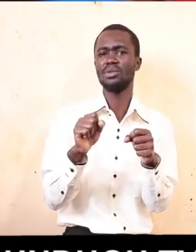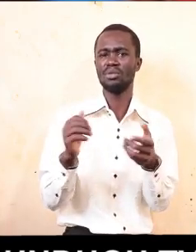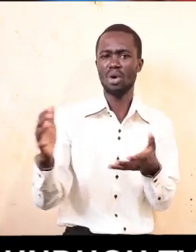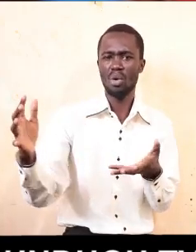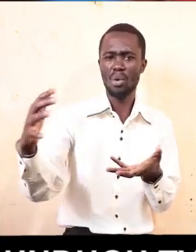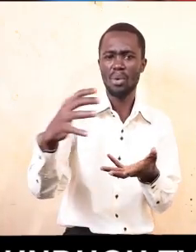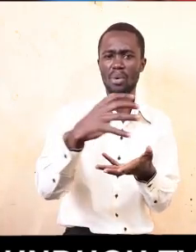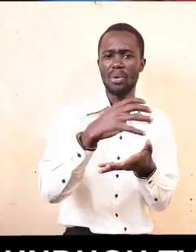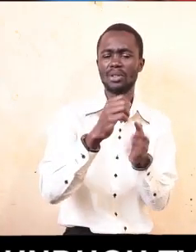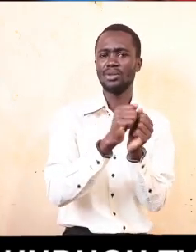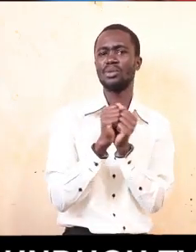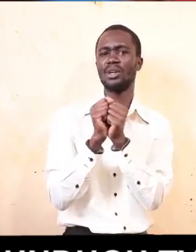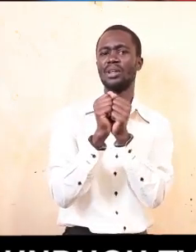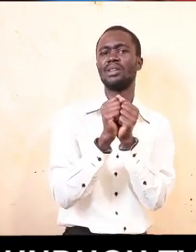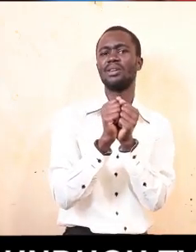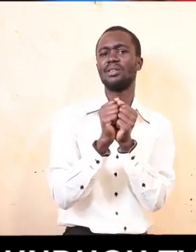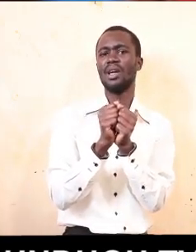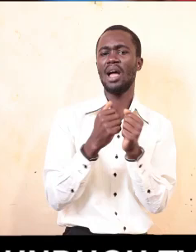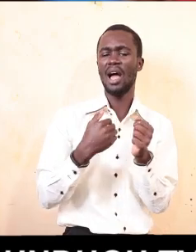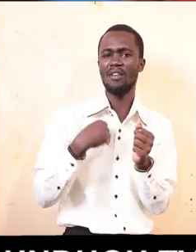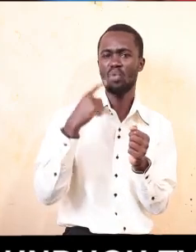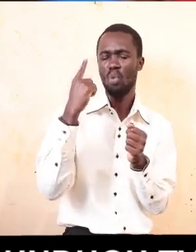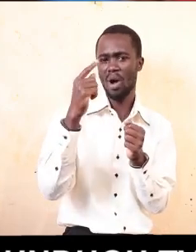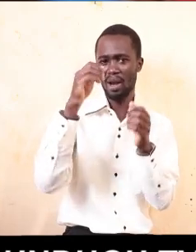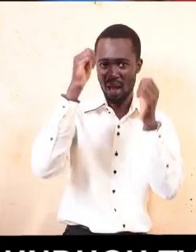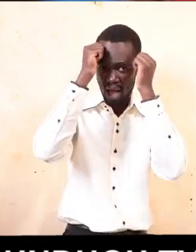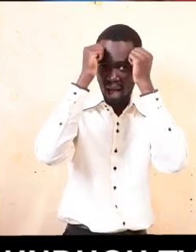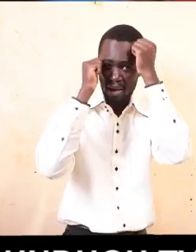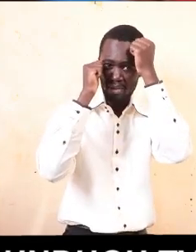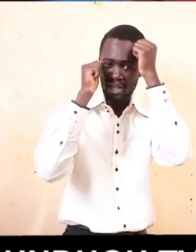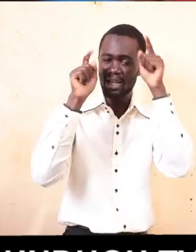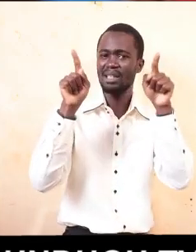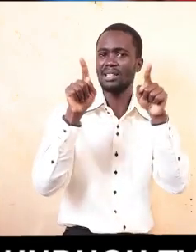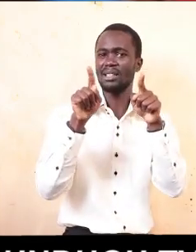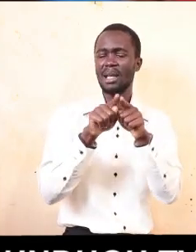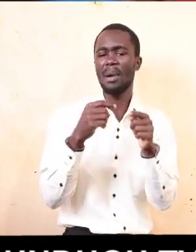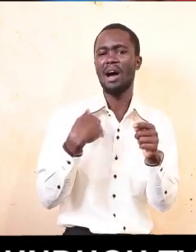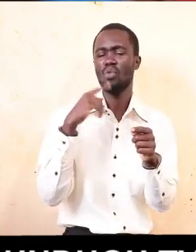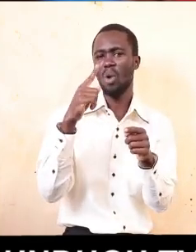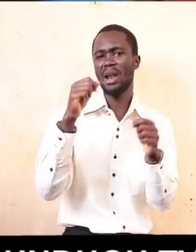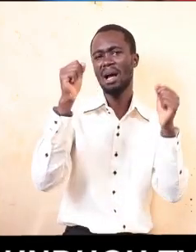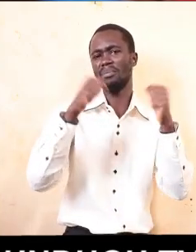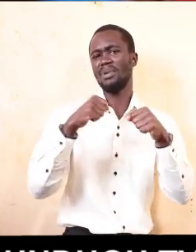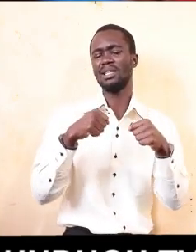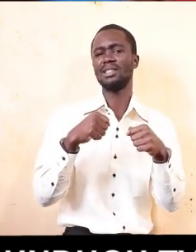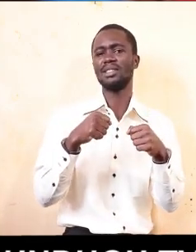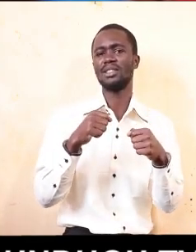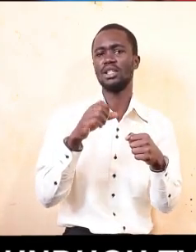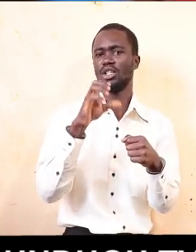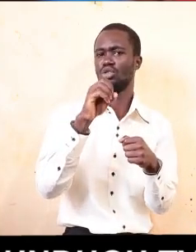kwa pamoja na kukuwa na jeshi moja na kuwa na uwezo moja. Kwa hivyo